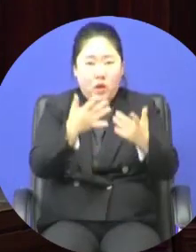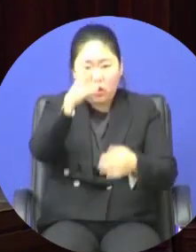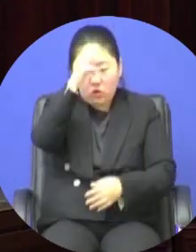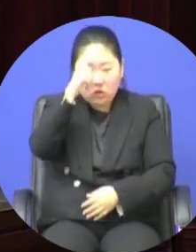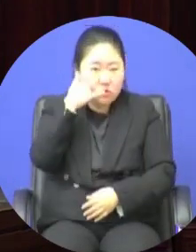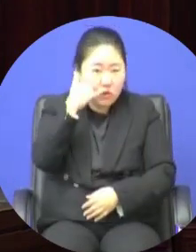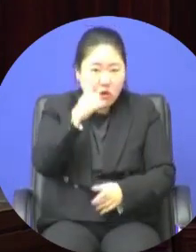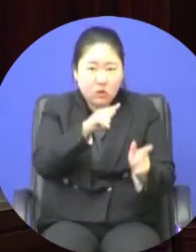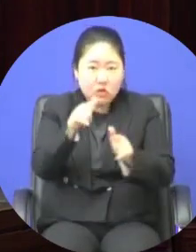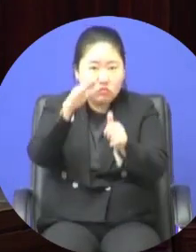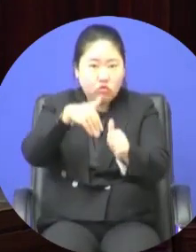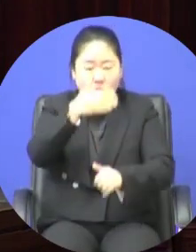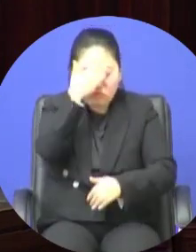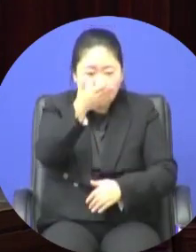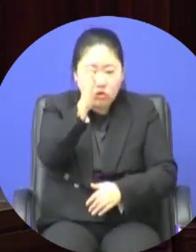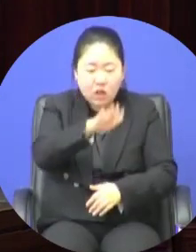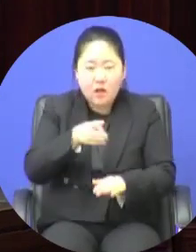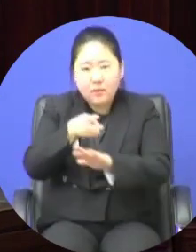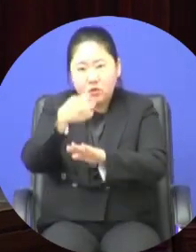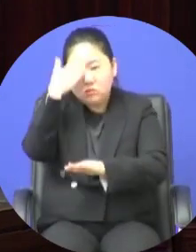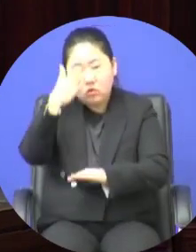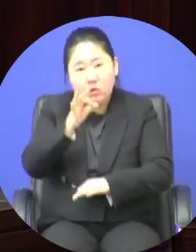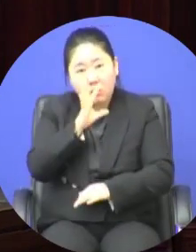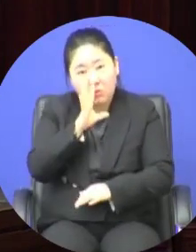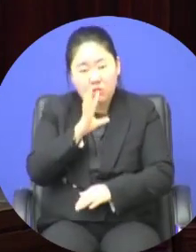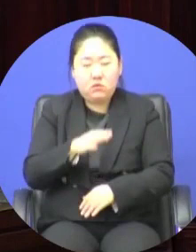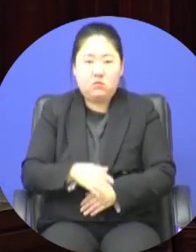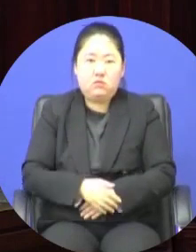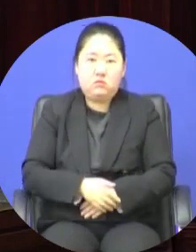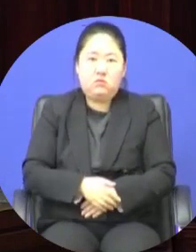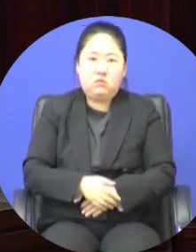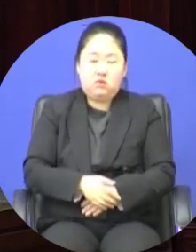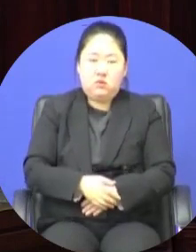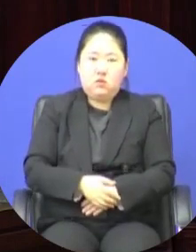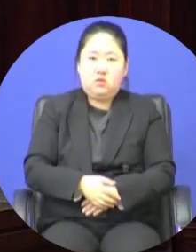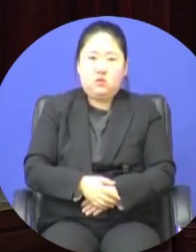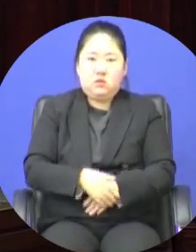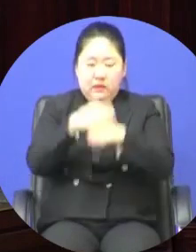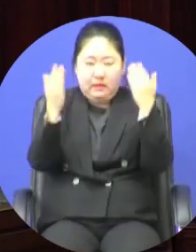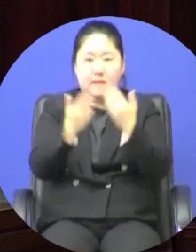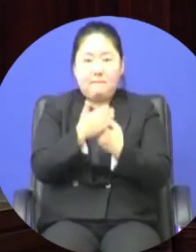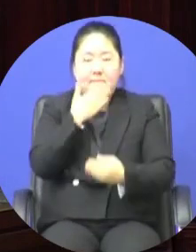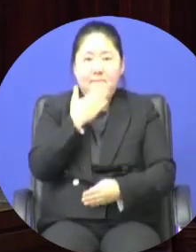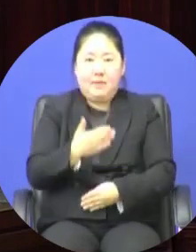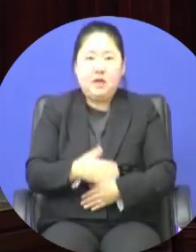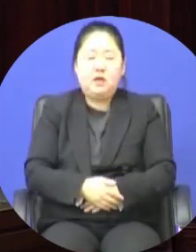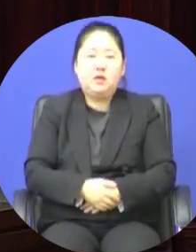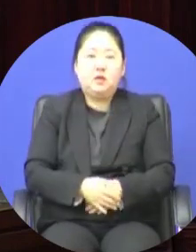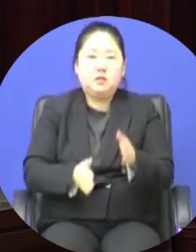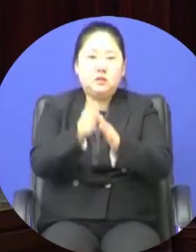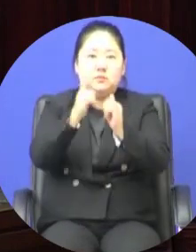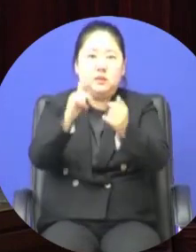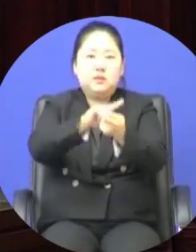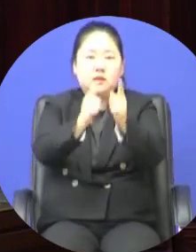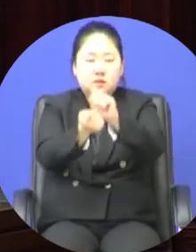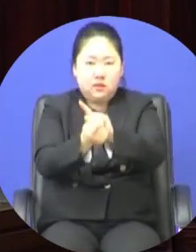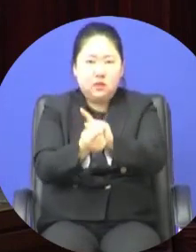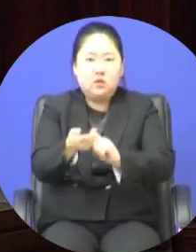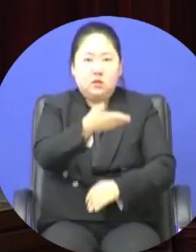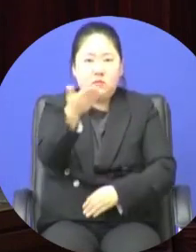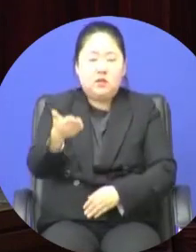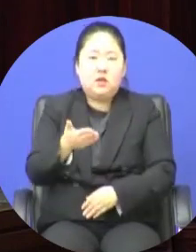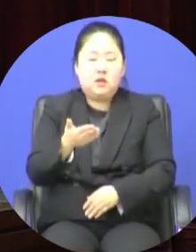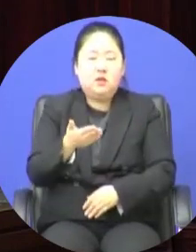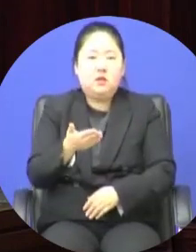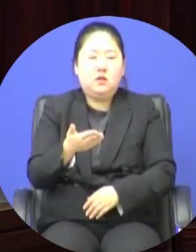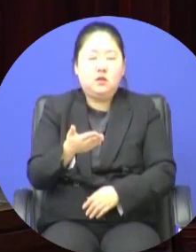무료인데 대중교통이라고 못할 일은 없습니다. 이상 두 가지 사업에 대해 다시 한번 시민을 대신하여 의원님들의 각별한